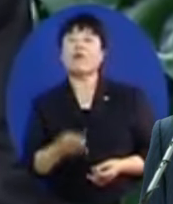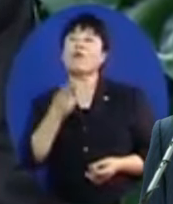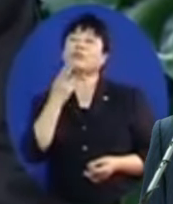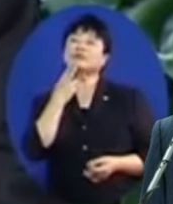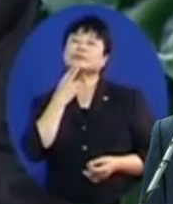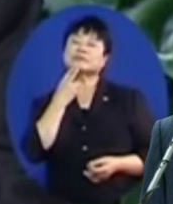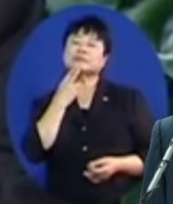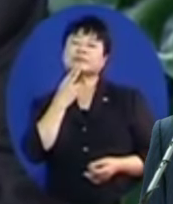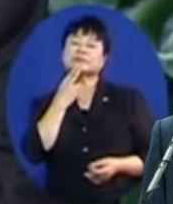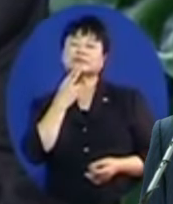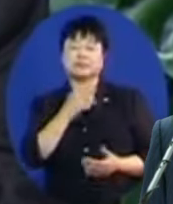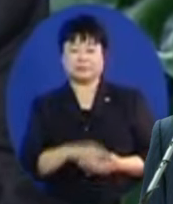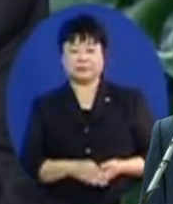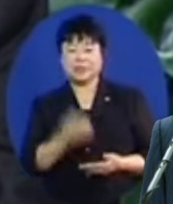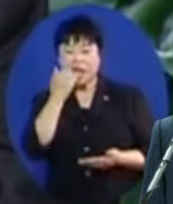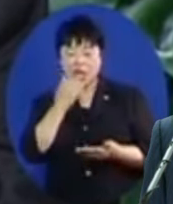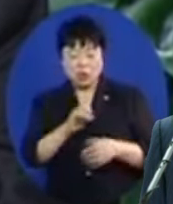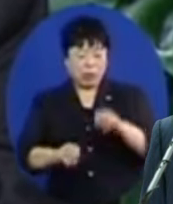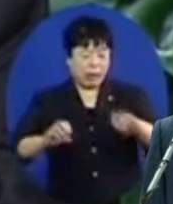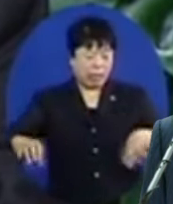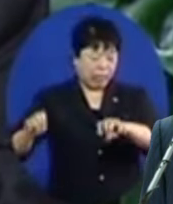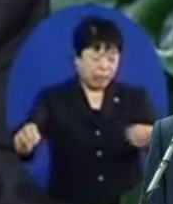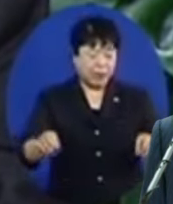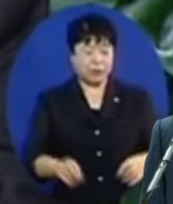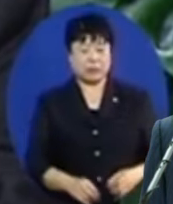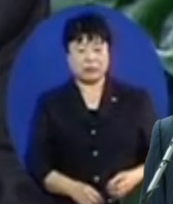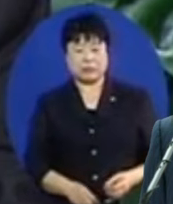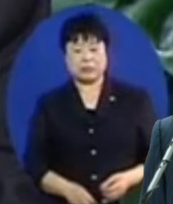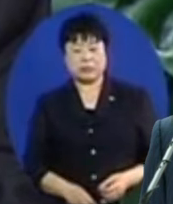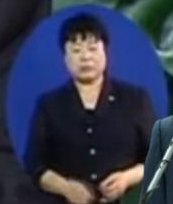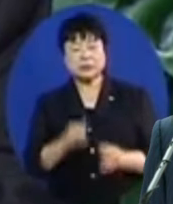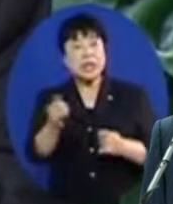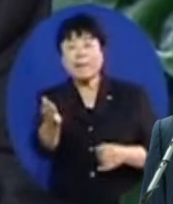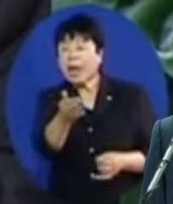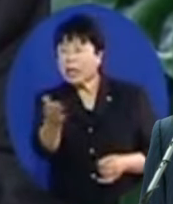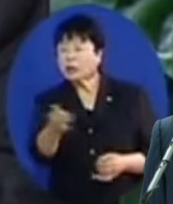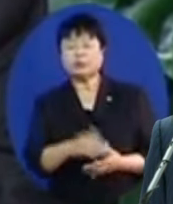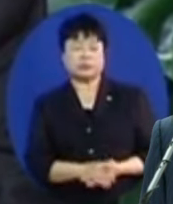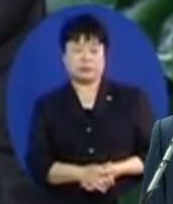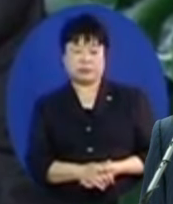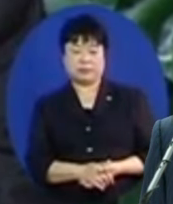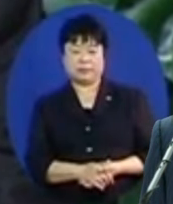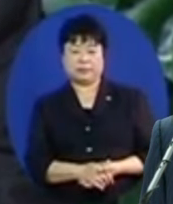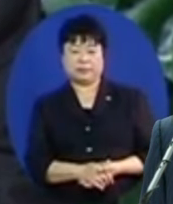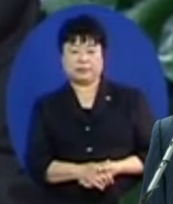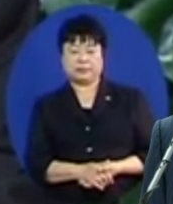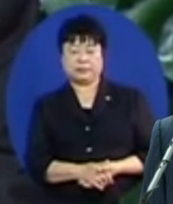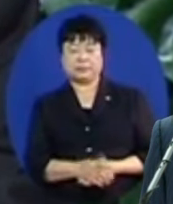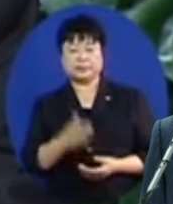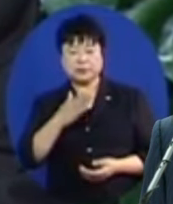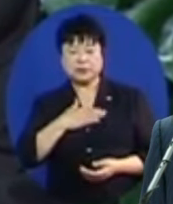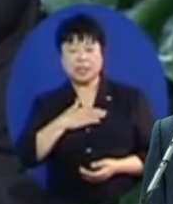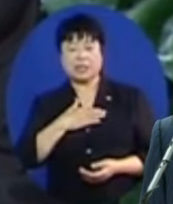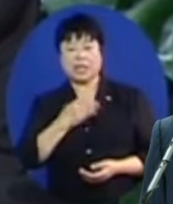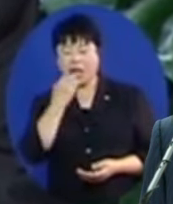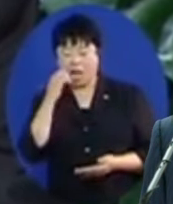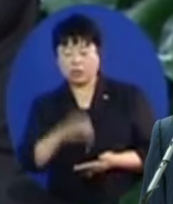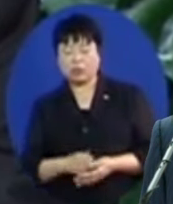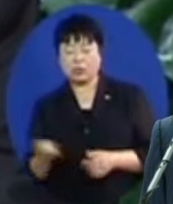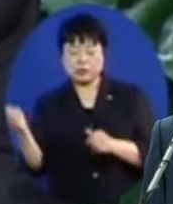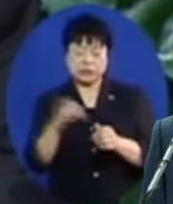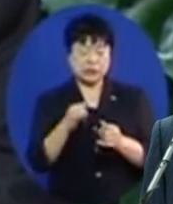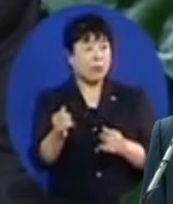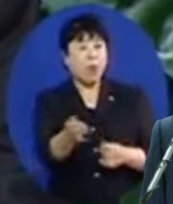살펴보니까 돌만 너저분하게 늘어져 있고 아무도 없습니다. 나를 돌로 치는